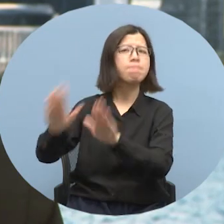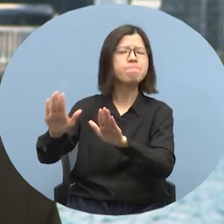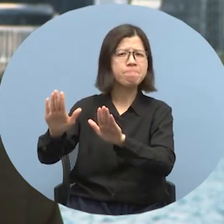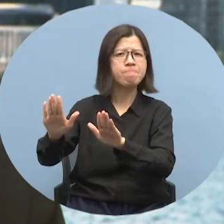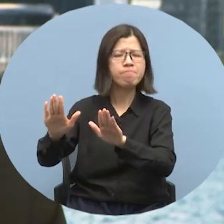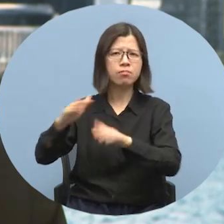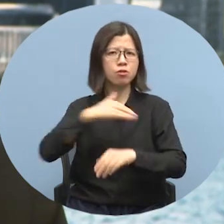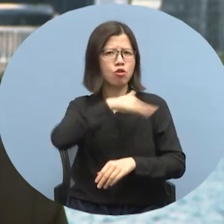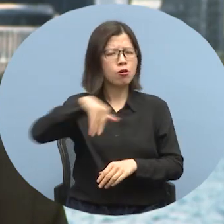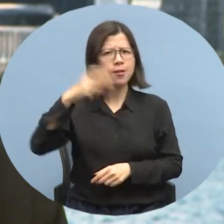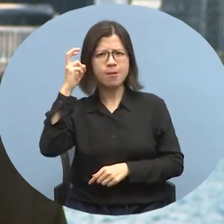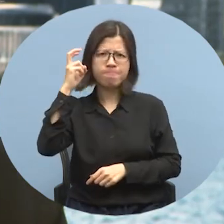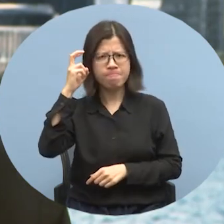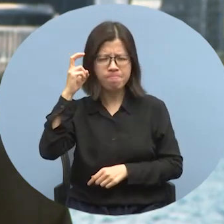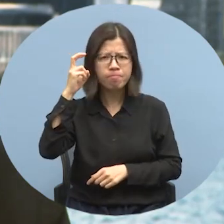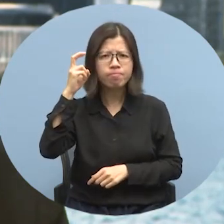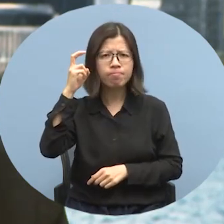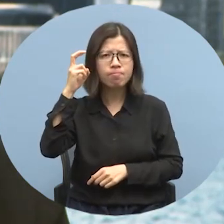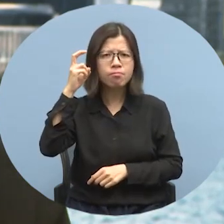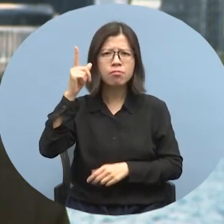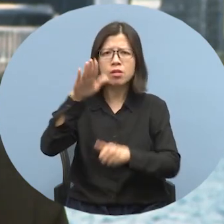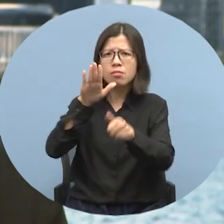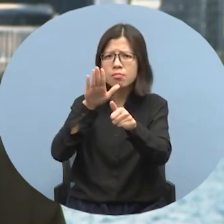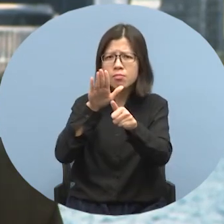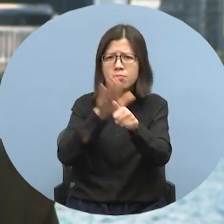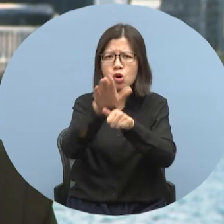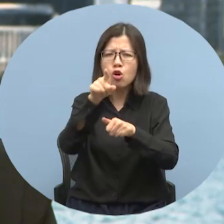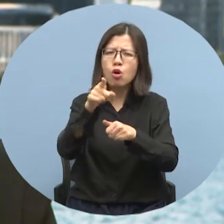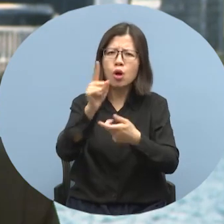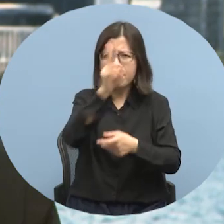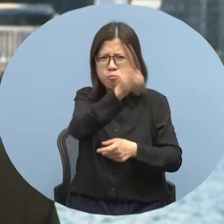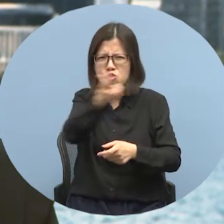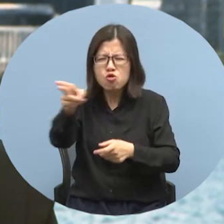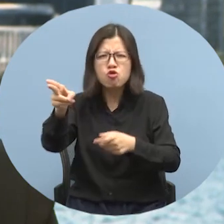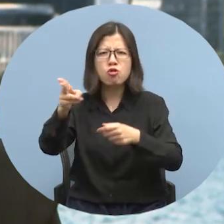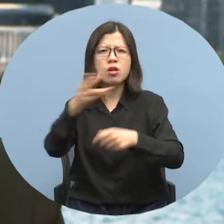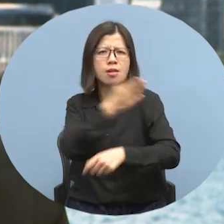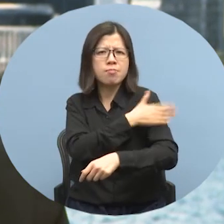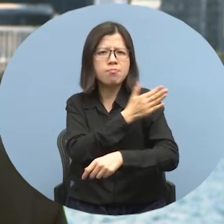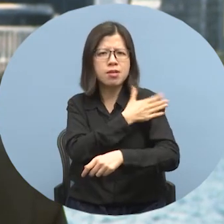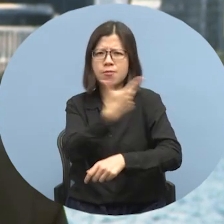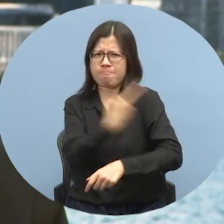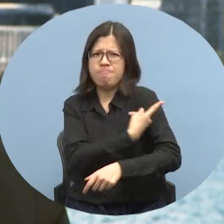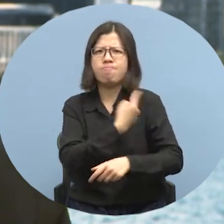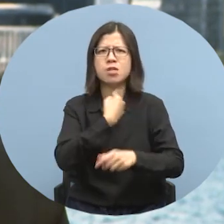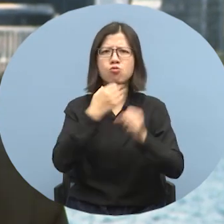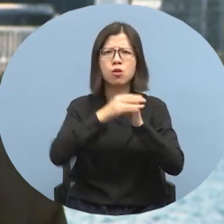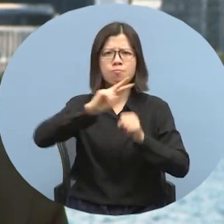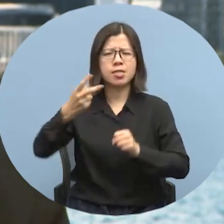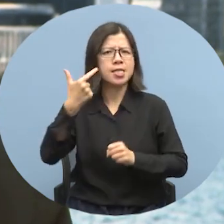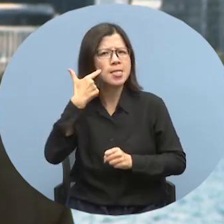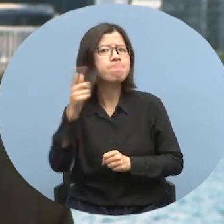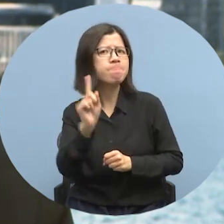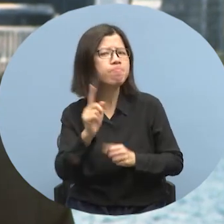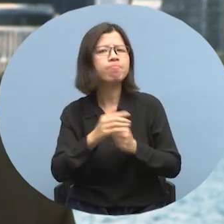要考慮點樣去加強外佣注射疫苗嗰個嘅要求嘅。所以我哋將會咧